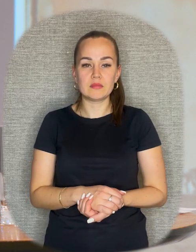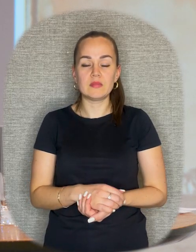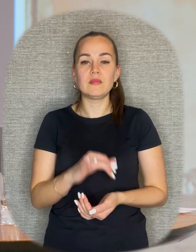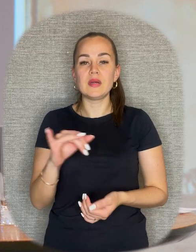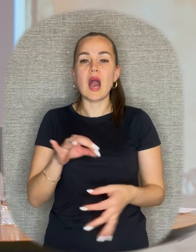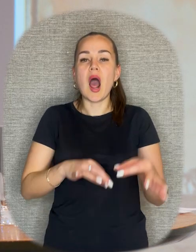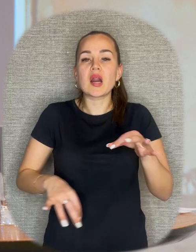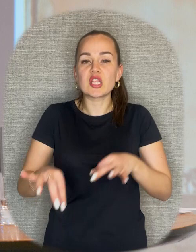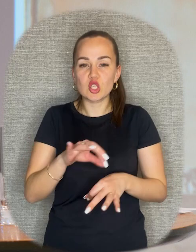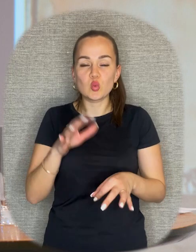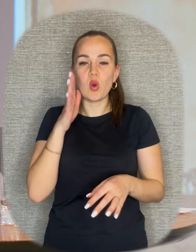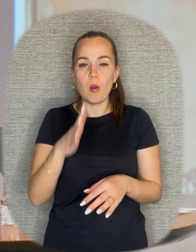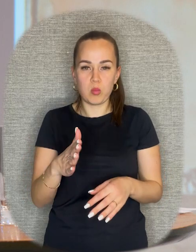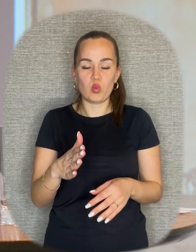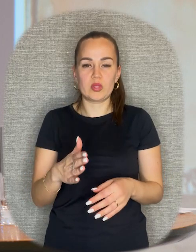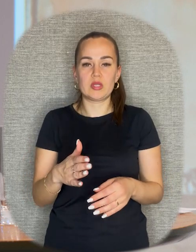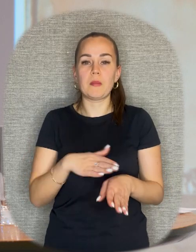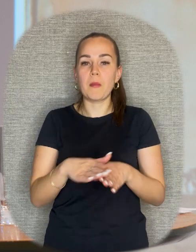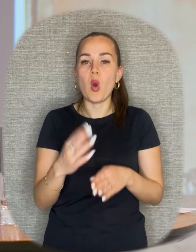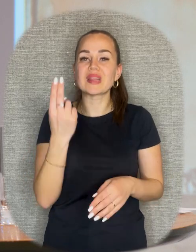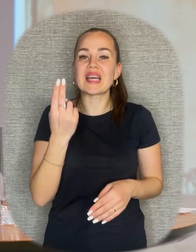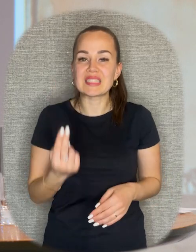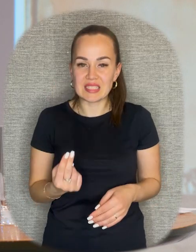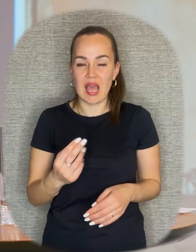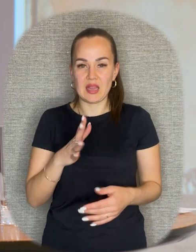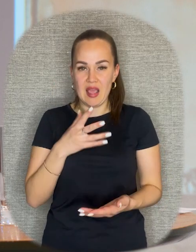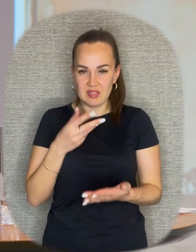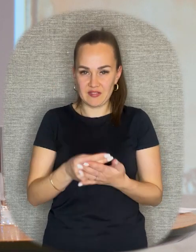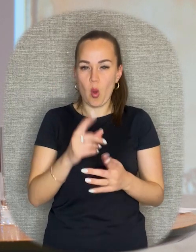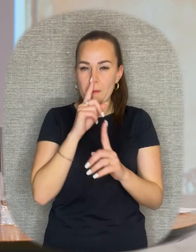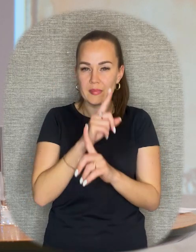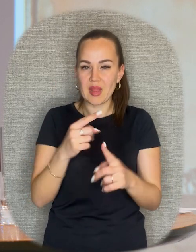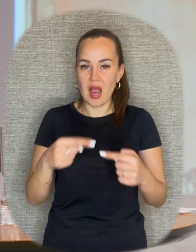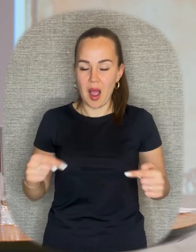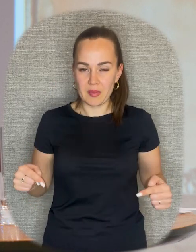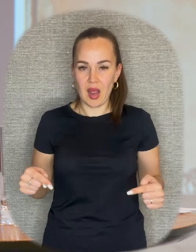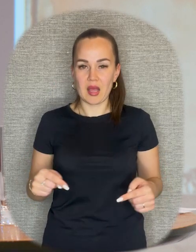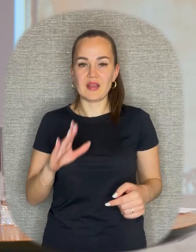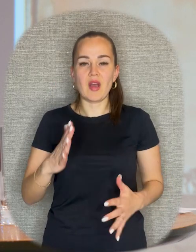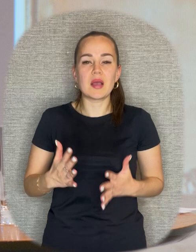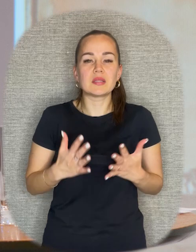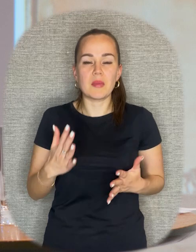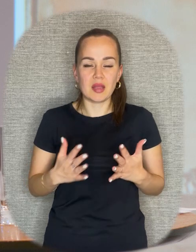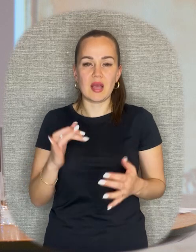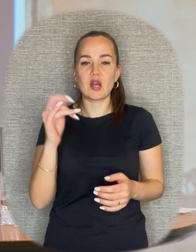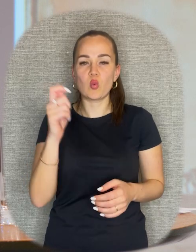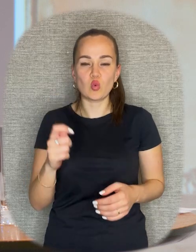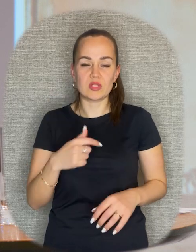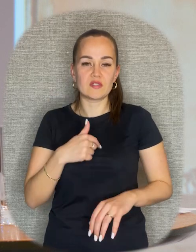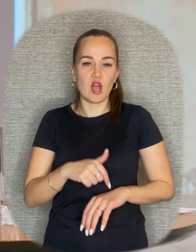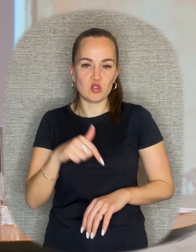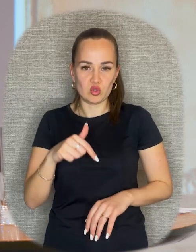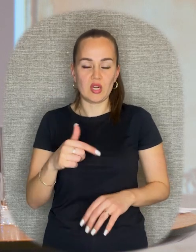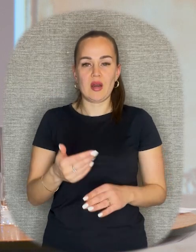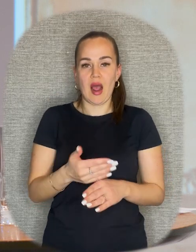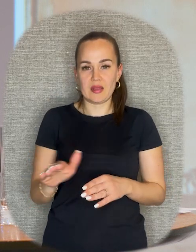различных преступников архитектура наша будет органически полноценной вво многообразии в эмоциональных и художественных